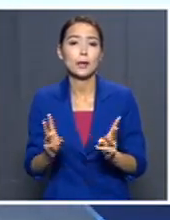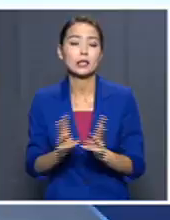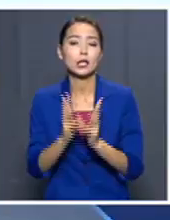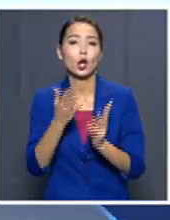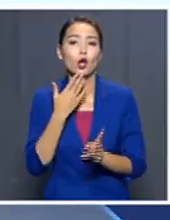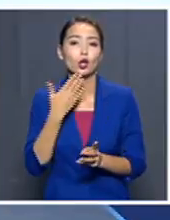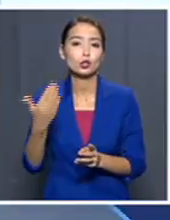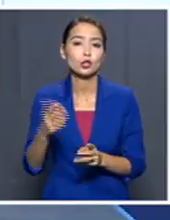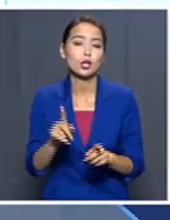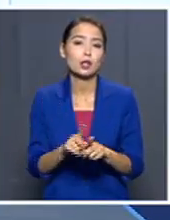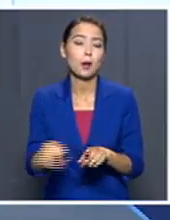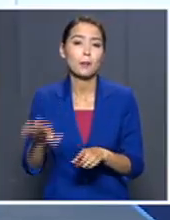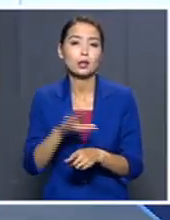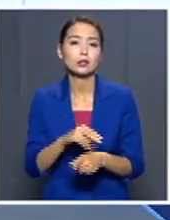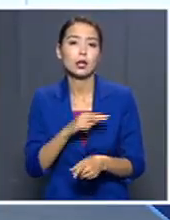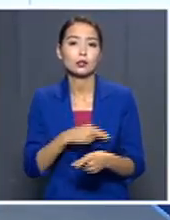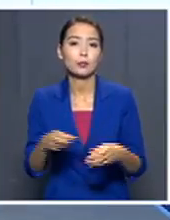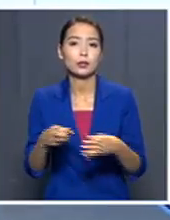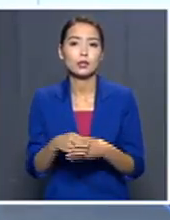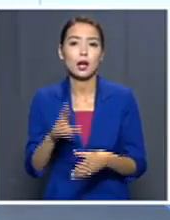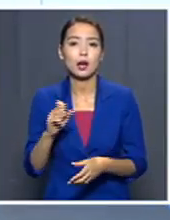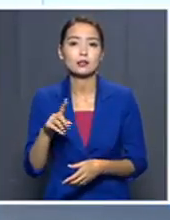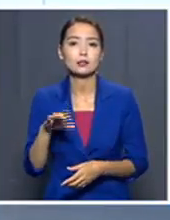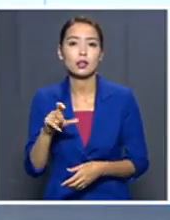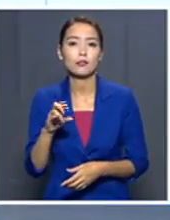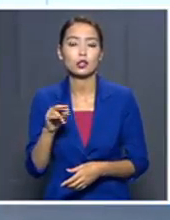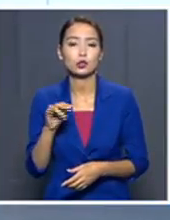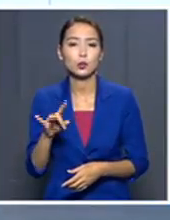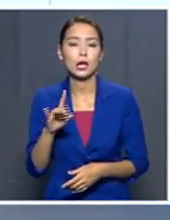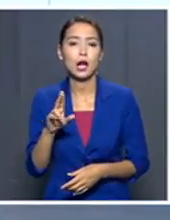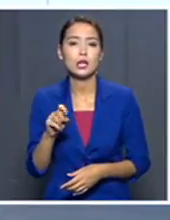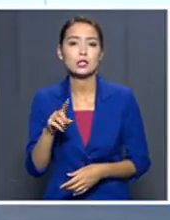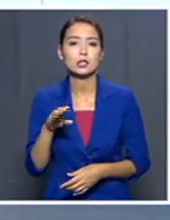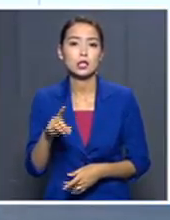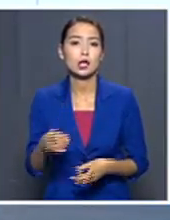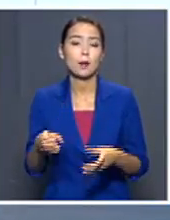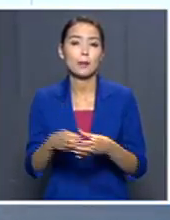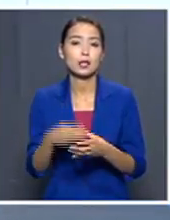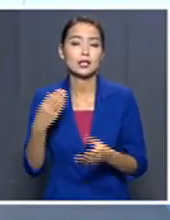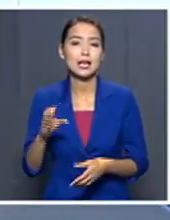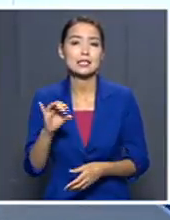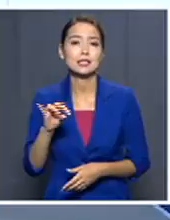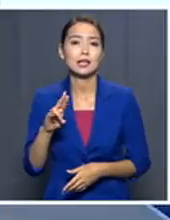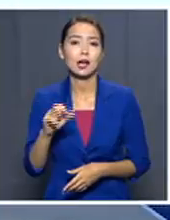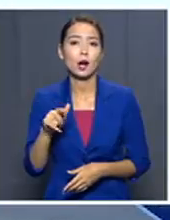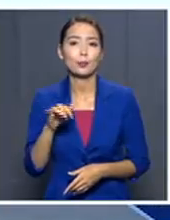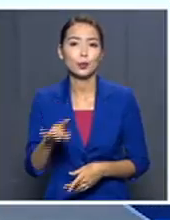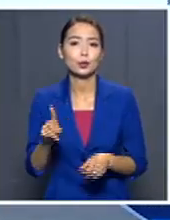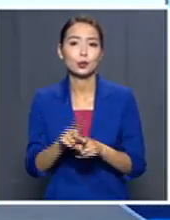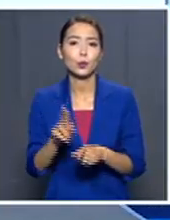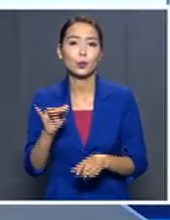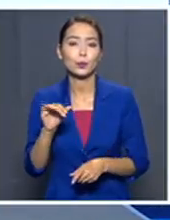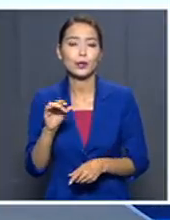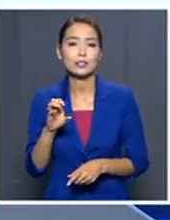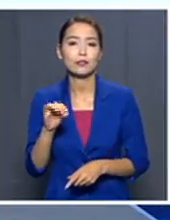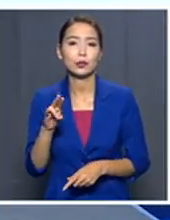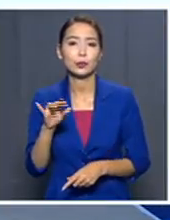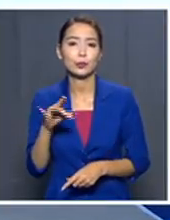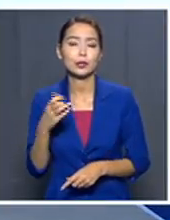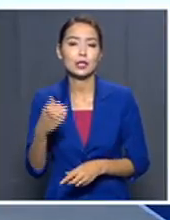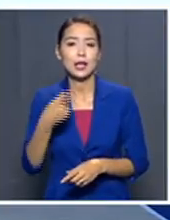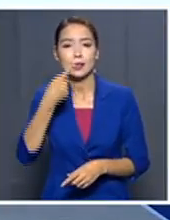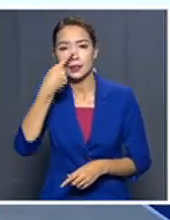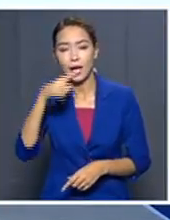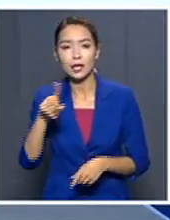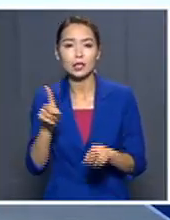холдингіне қарасты Қазтек Венчурс компаниясы мен Сингапурдың жетекші Квест Венчурс қоры және Таиланд ұлттық